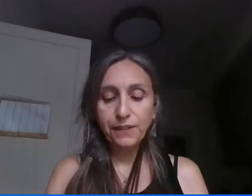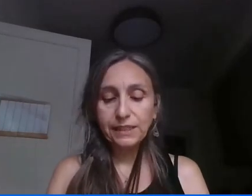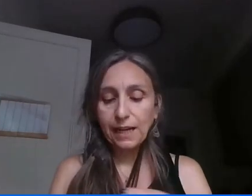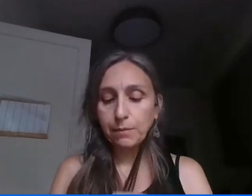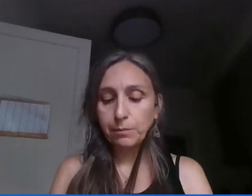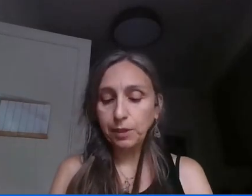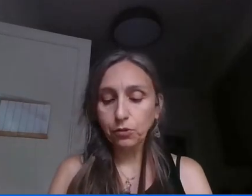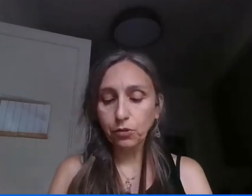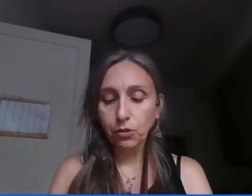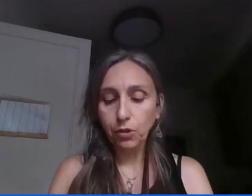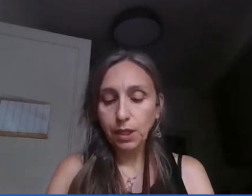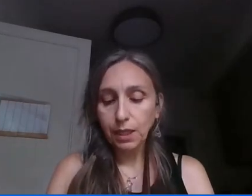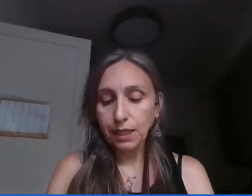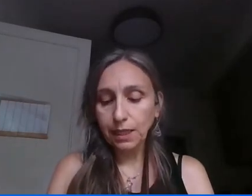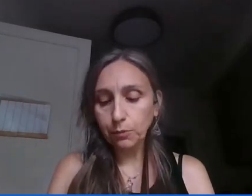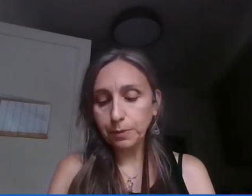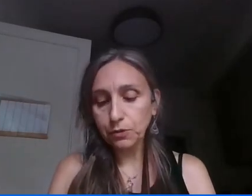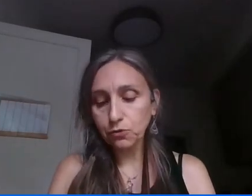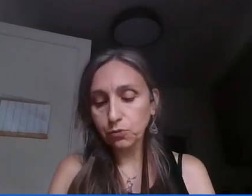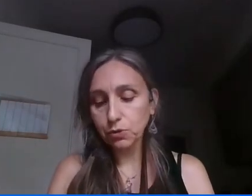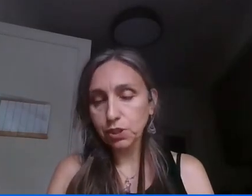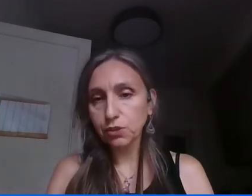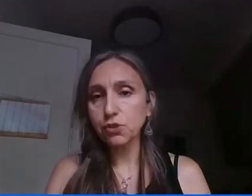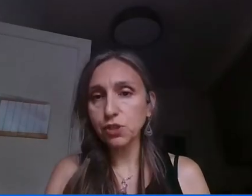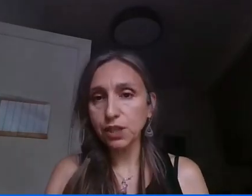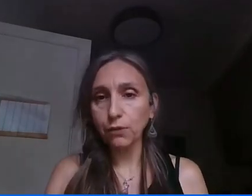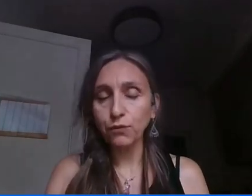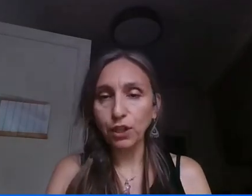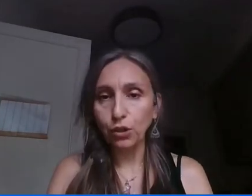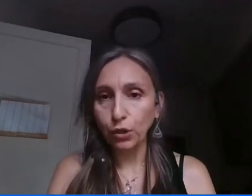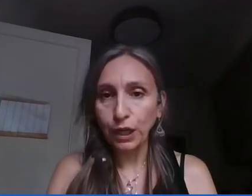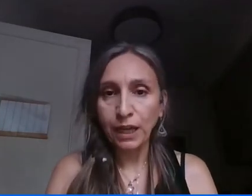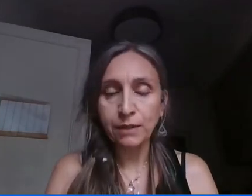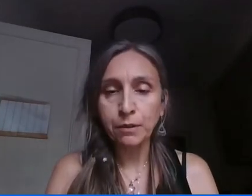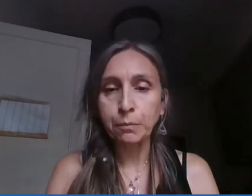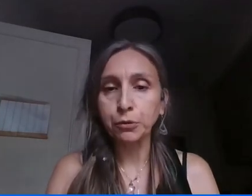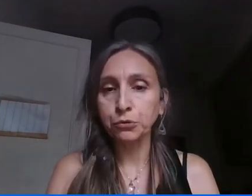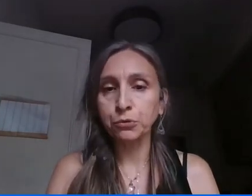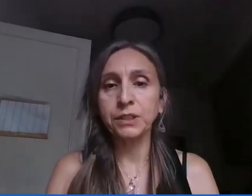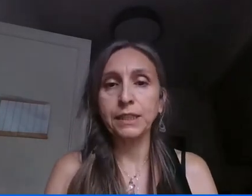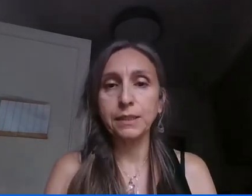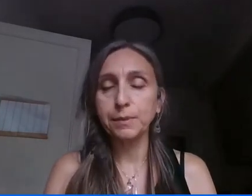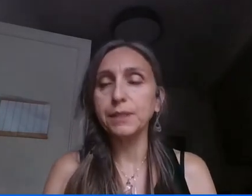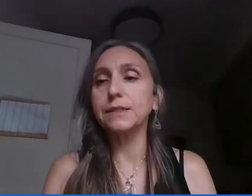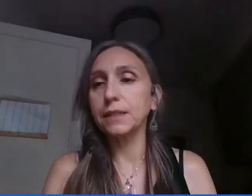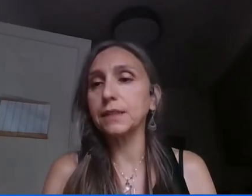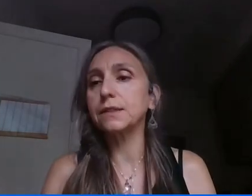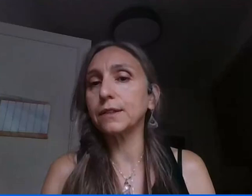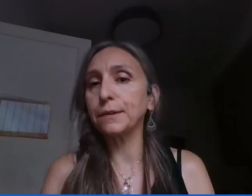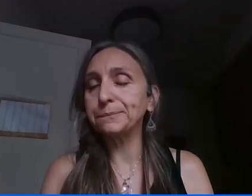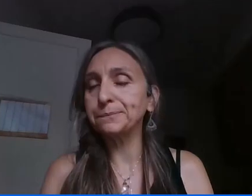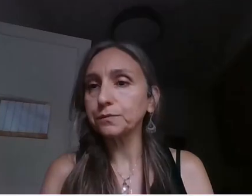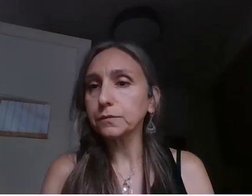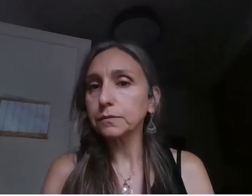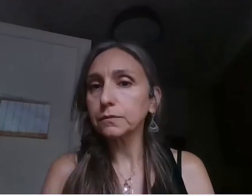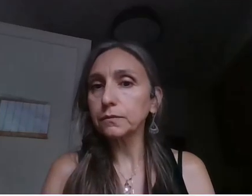da sfatare il mito che l'open source non sia un valore e un'opportunità di